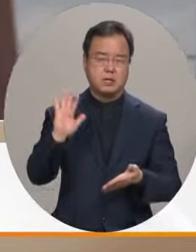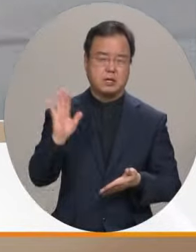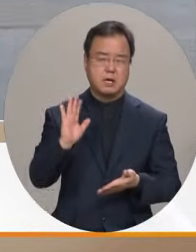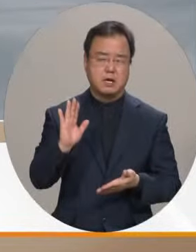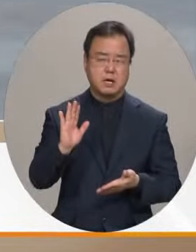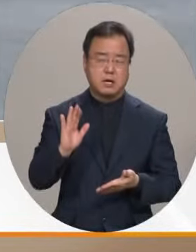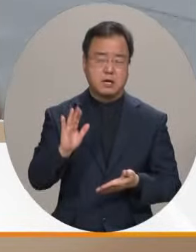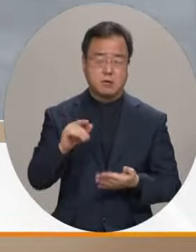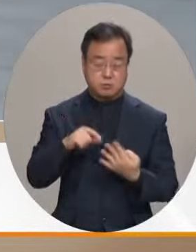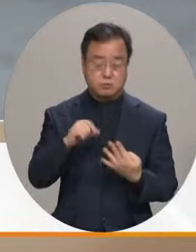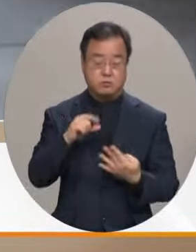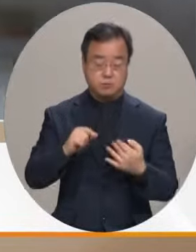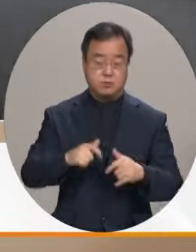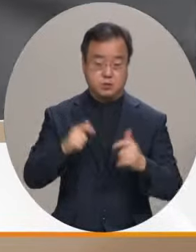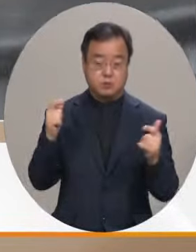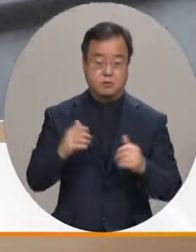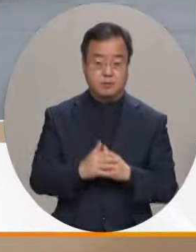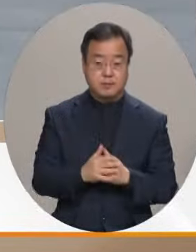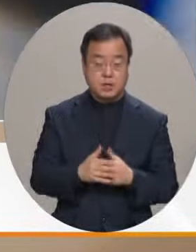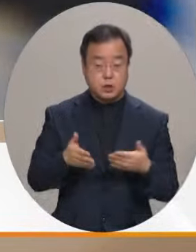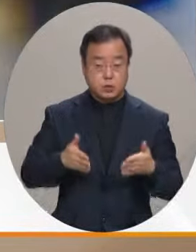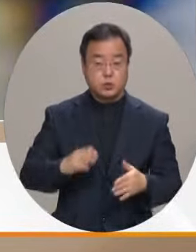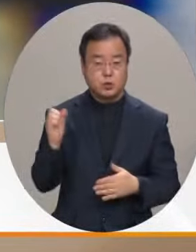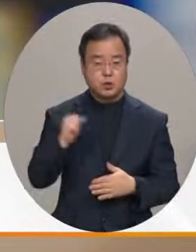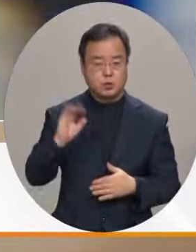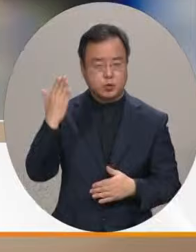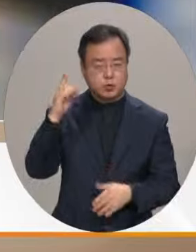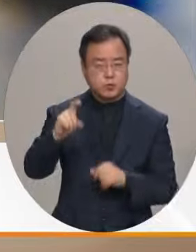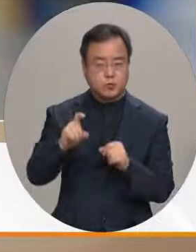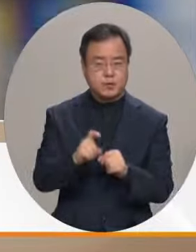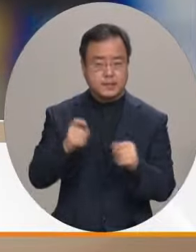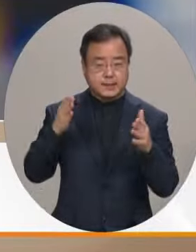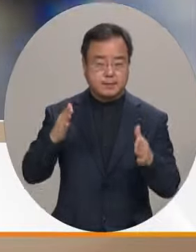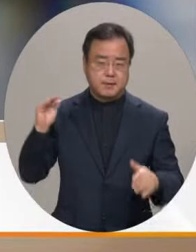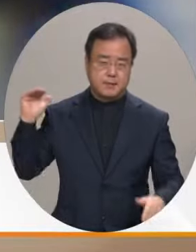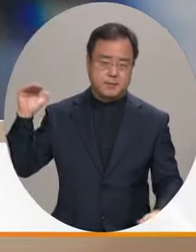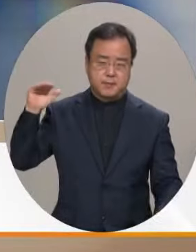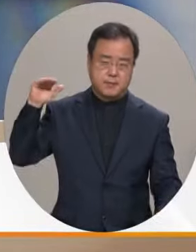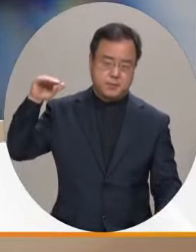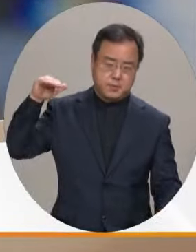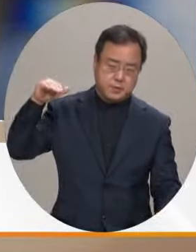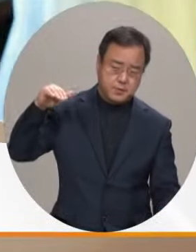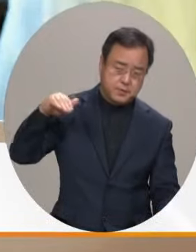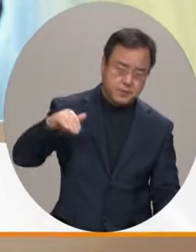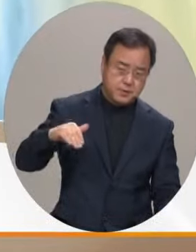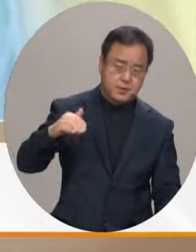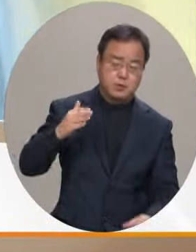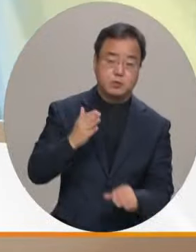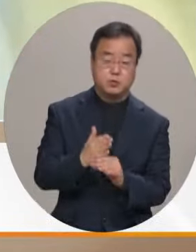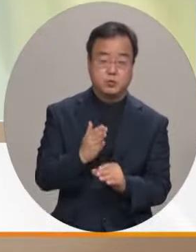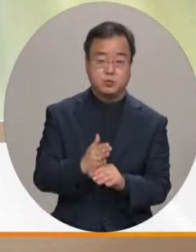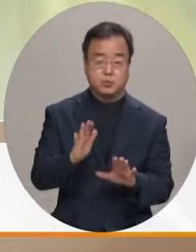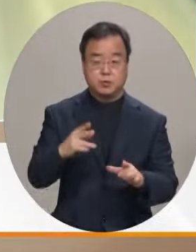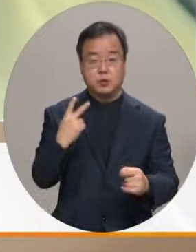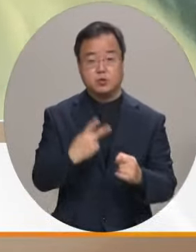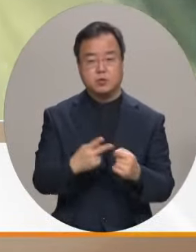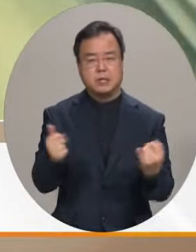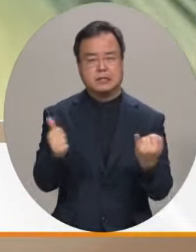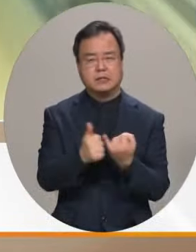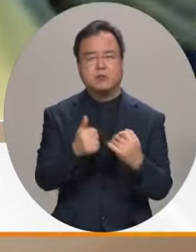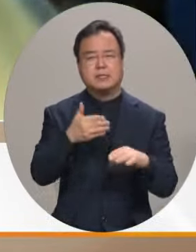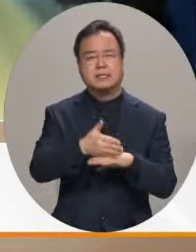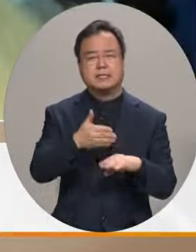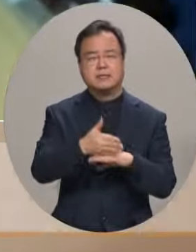있습니다 어 이에 출산율은 최근 10년 동안 좀 더 가파르게 하락하고 있습니다 그리고 두 번째는 결혼 지연과